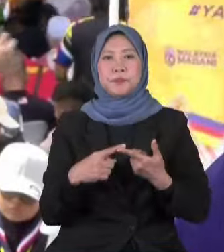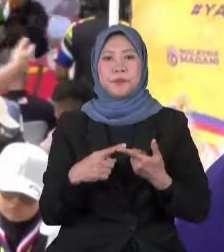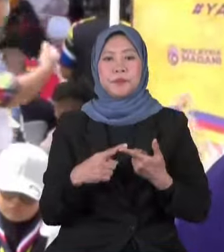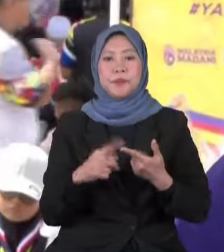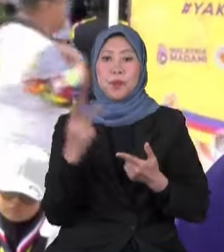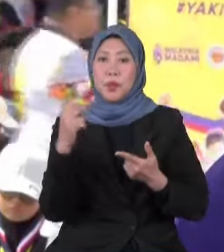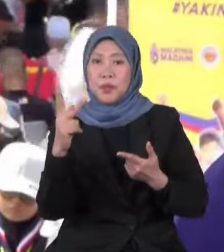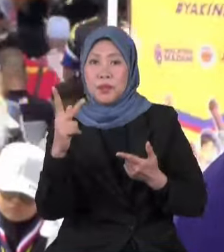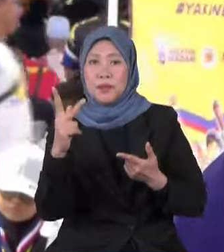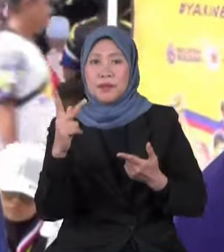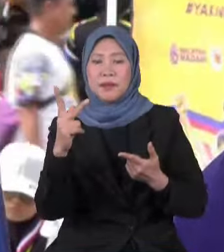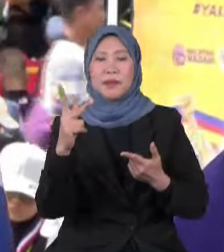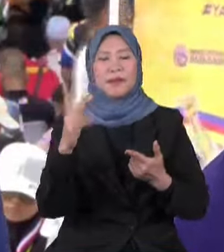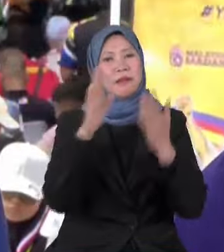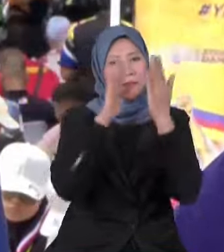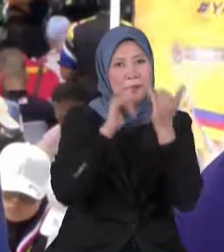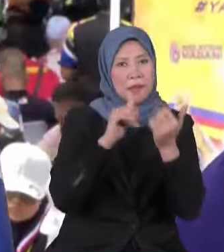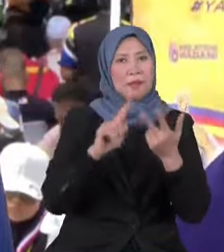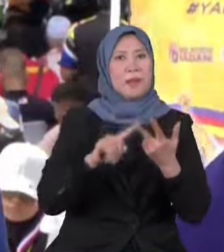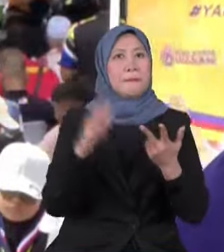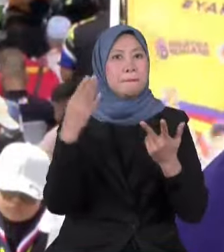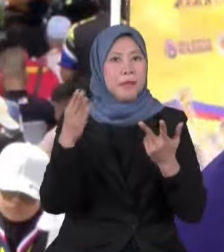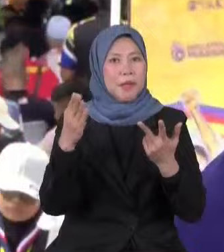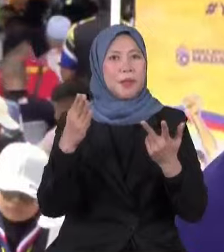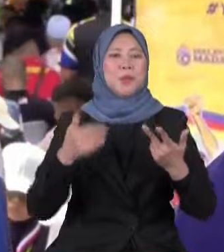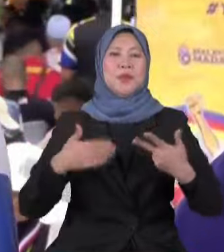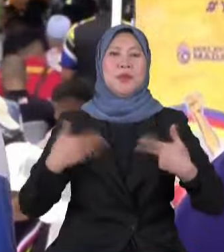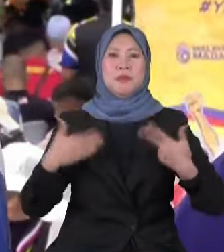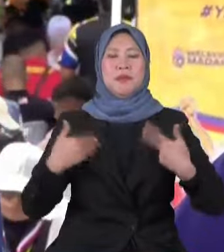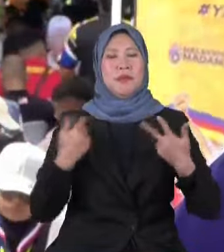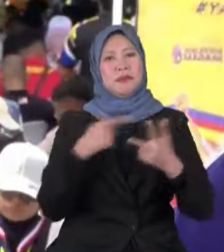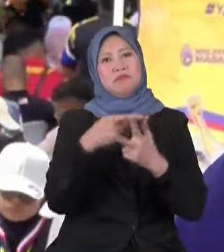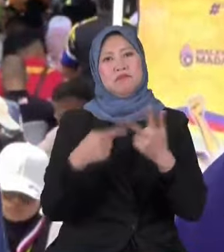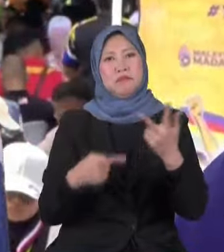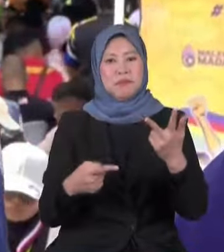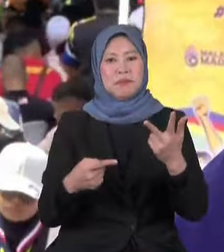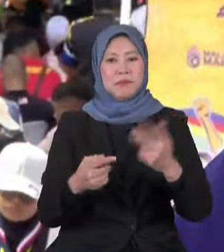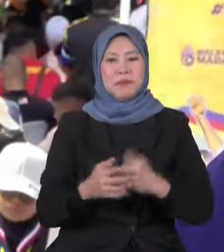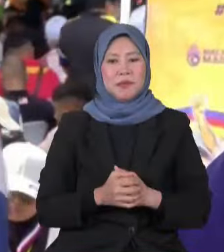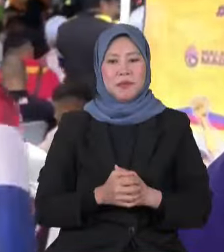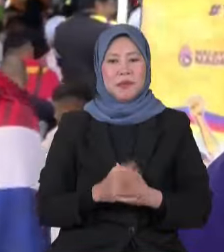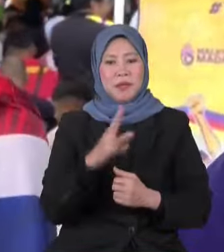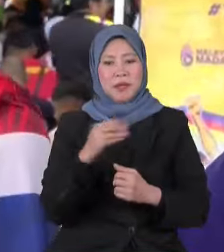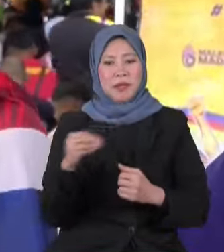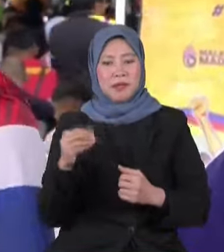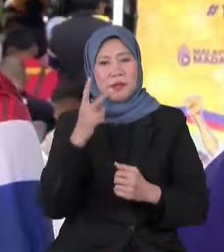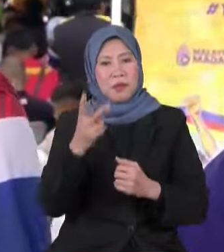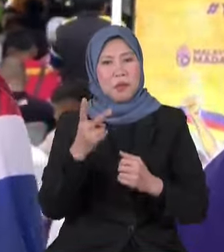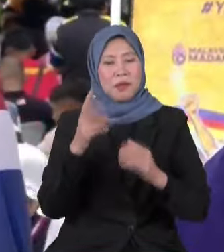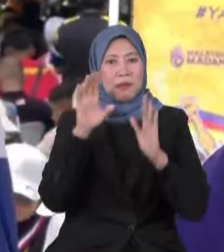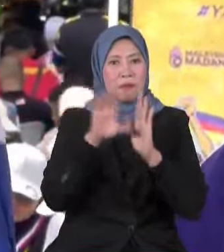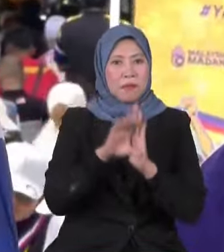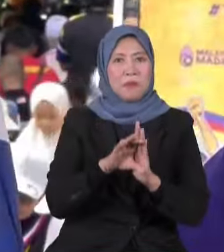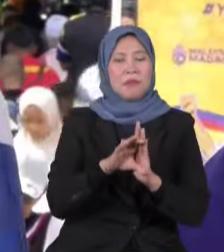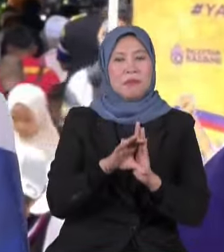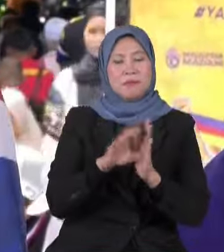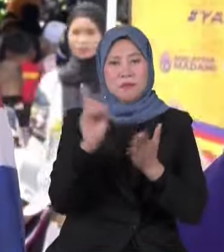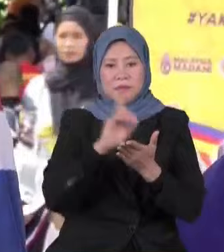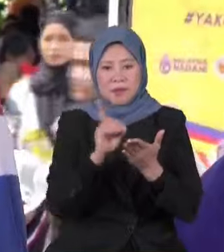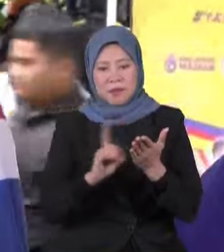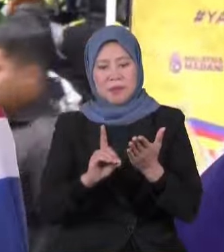kata kuning melambangkan sinar cahaya harapan, dan biru melambangkan kesejahteraan, dan Rubik Cube yang bergerak tu melambangkan dinamik perspektif